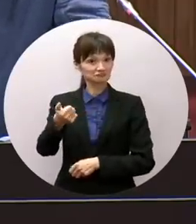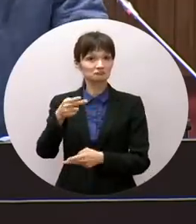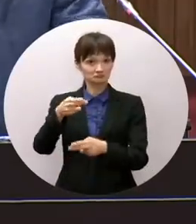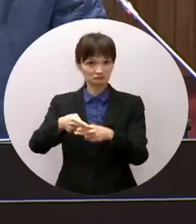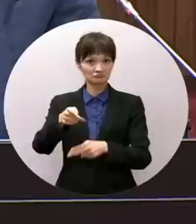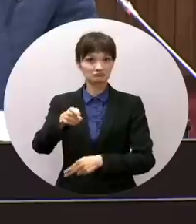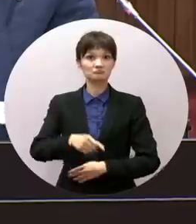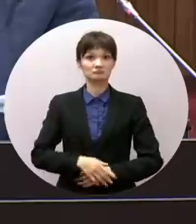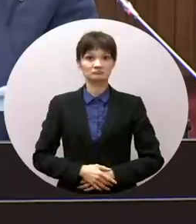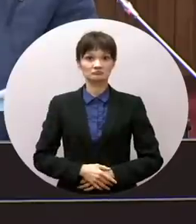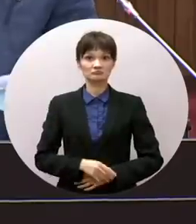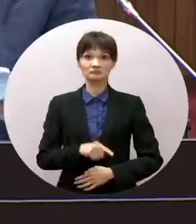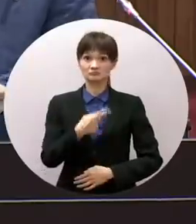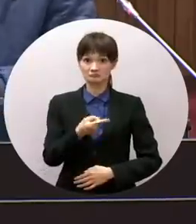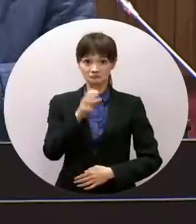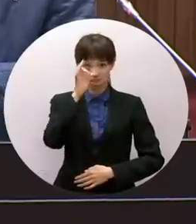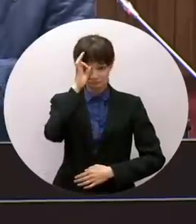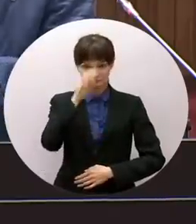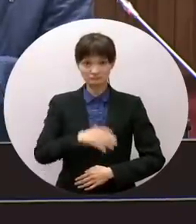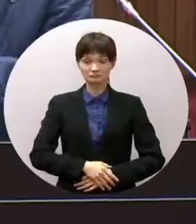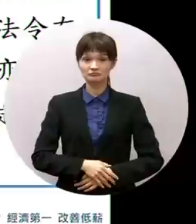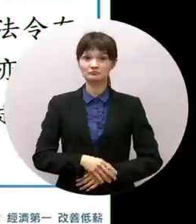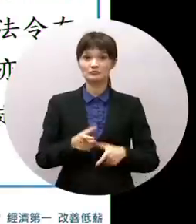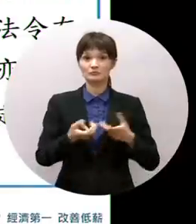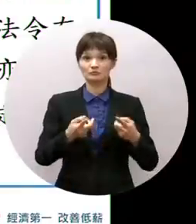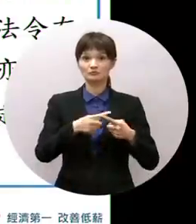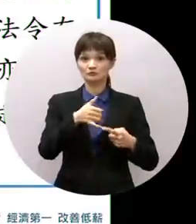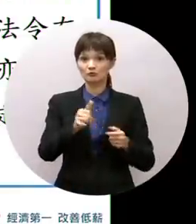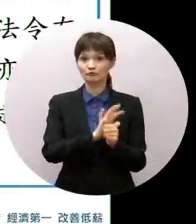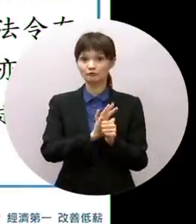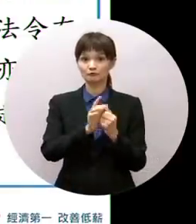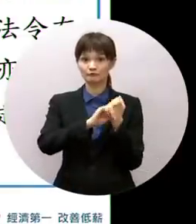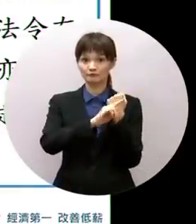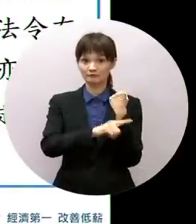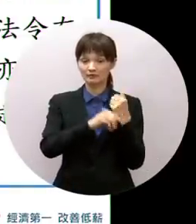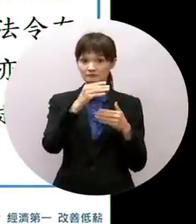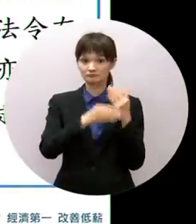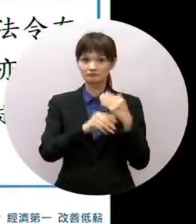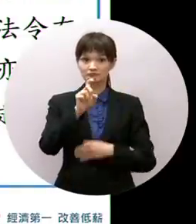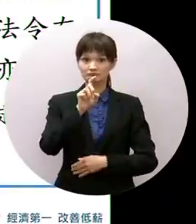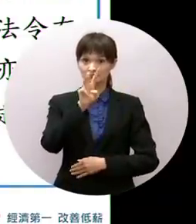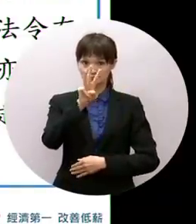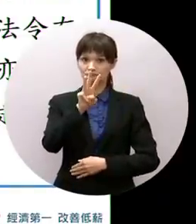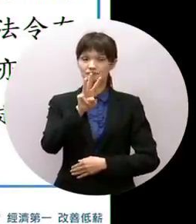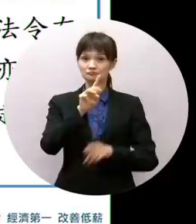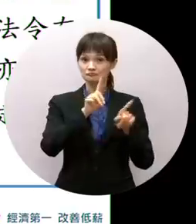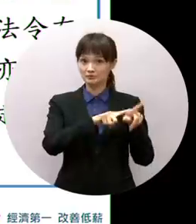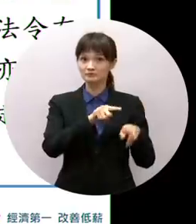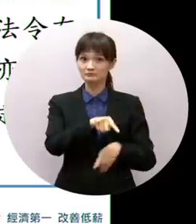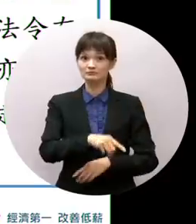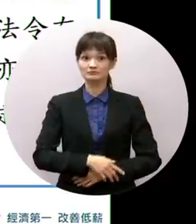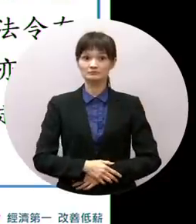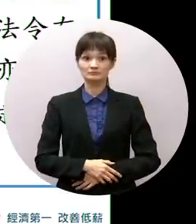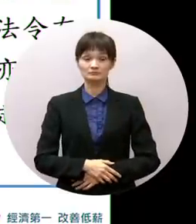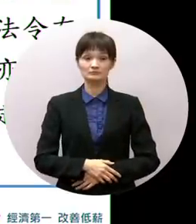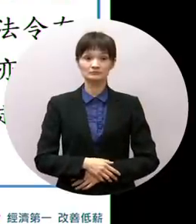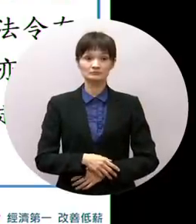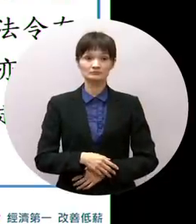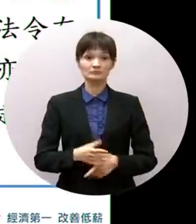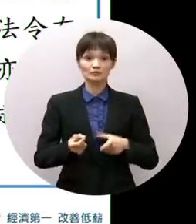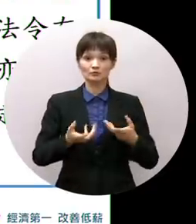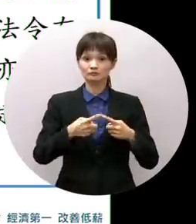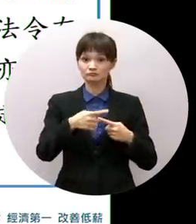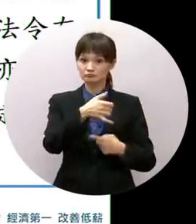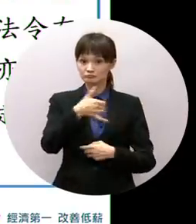往下看，依照公务员服务法第十三条规定，第二项。公务员非依